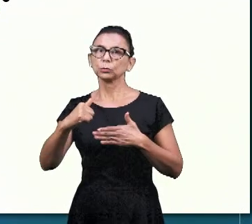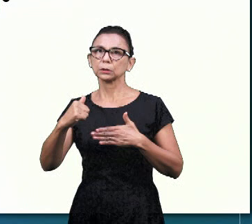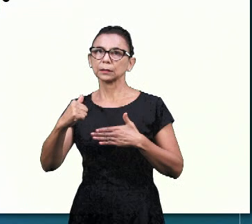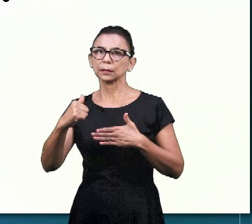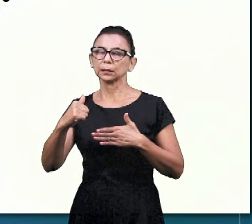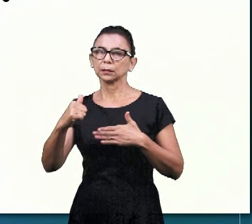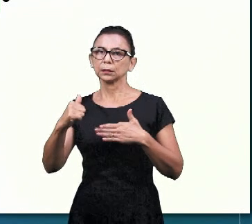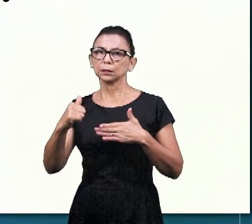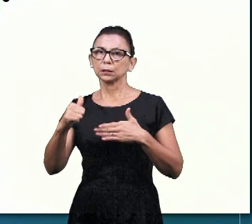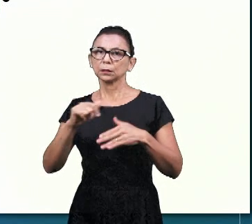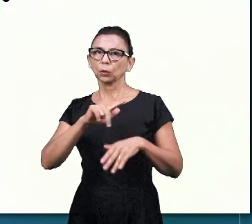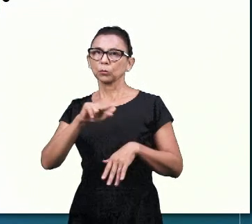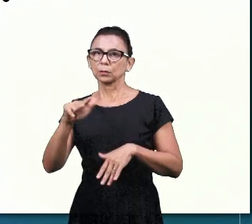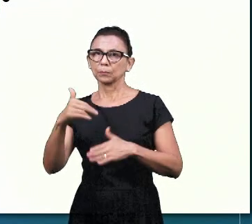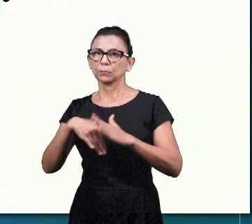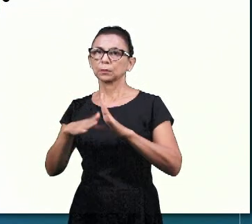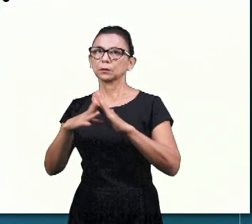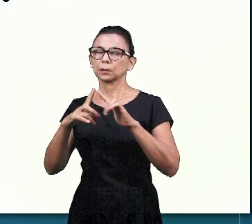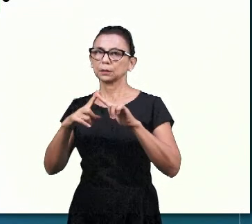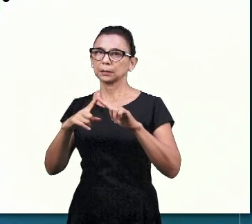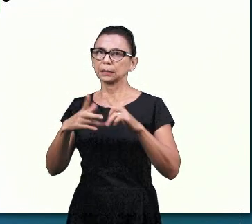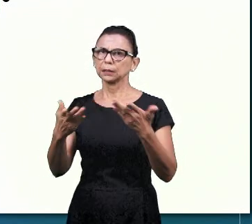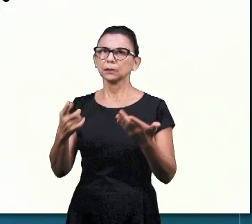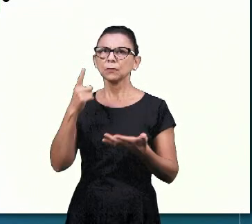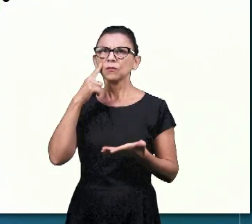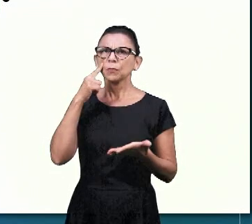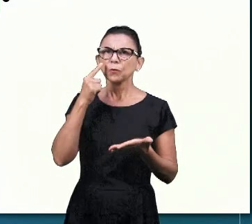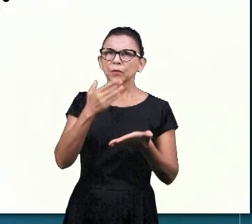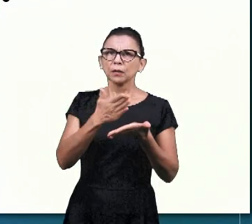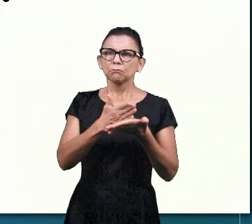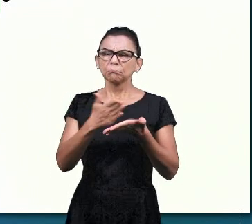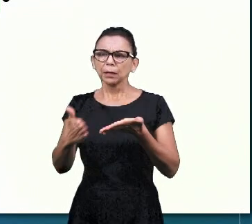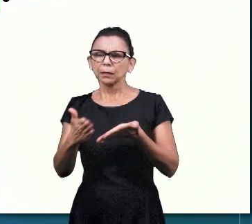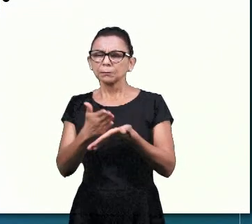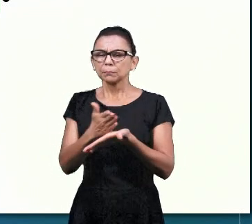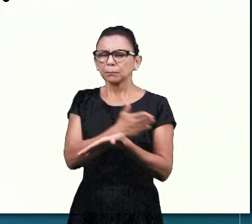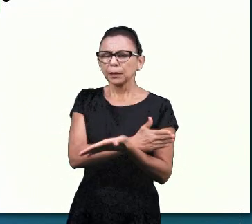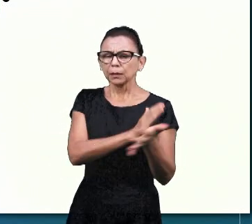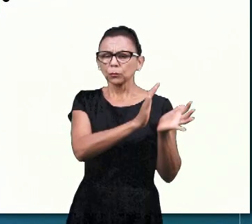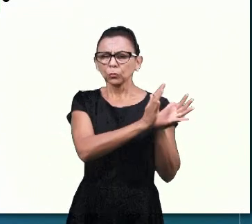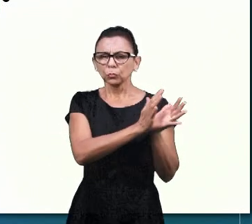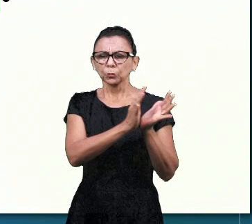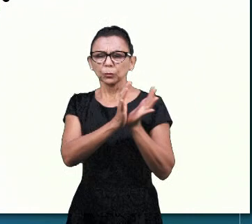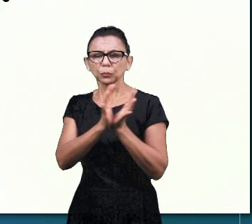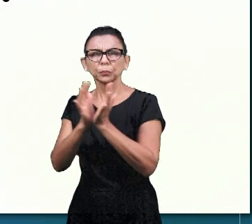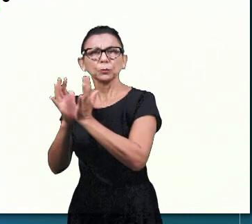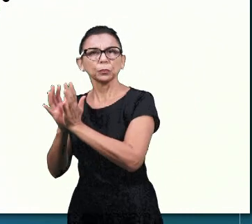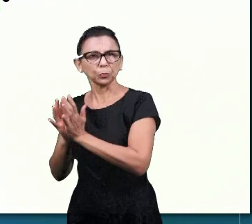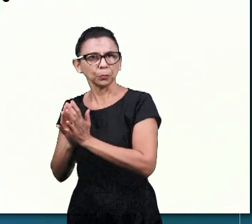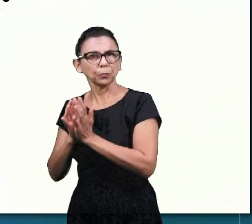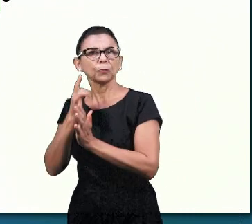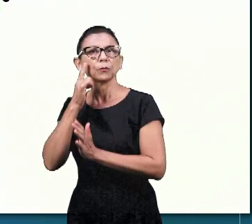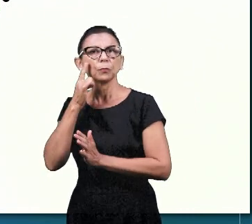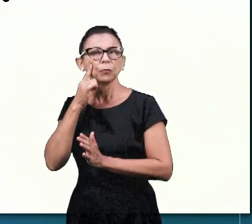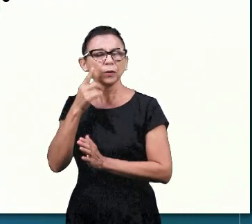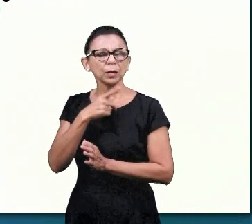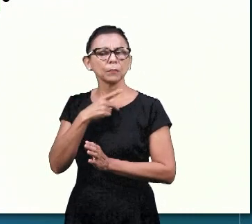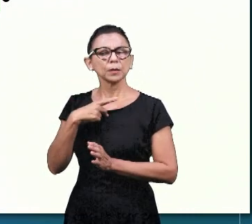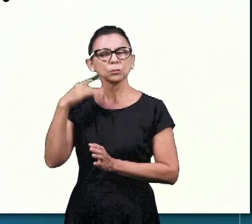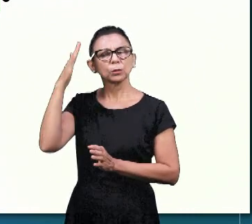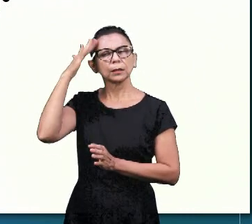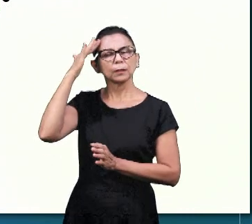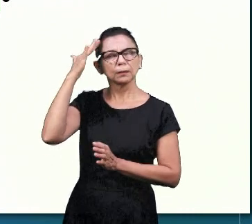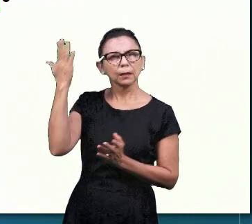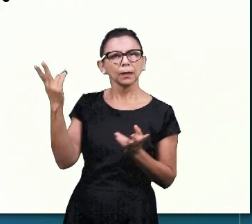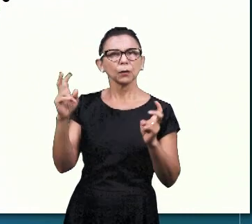pasteurs vont travailler avec les membres des églises et nous avons divisé ces questions selon ce que les pasteurs vont